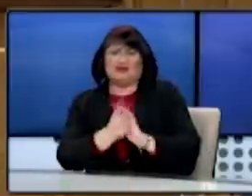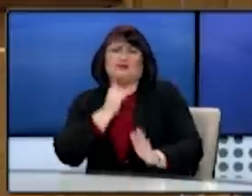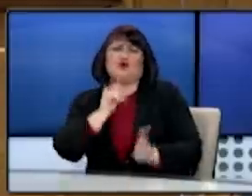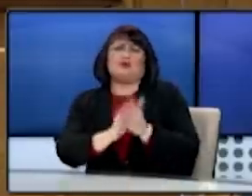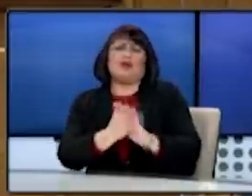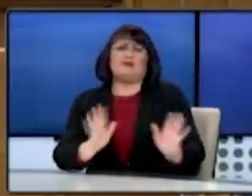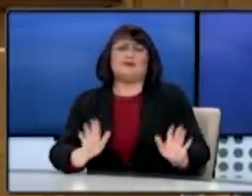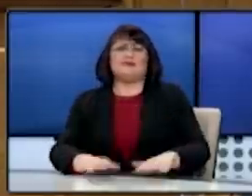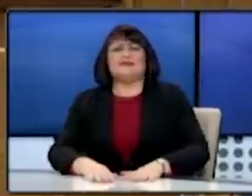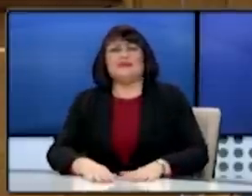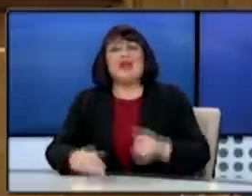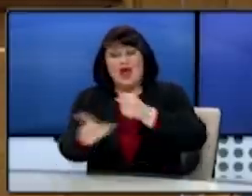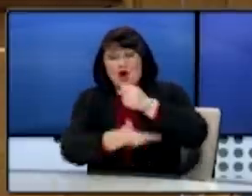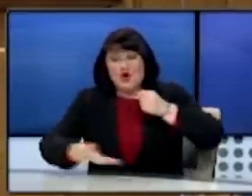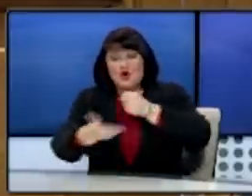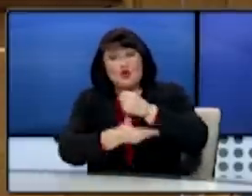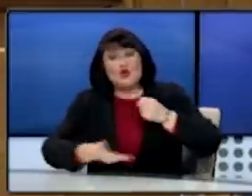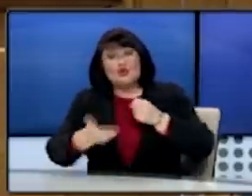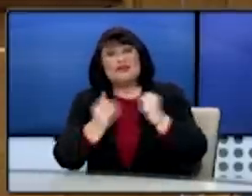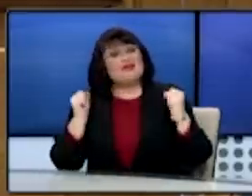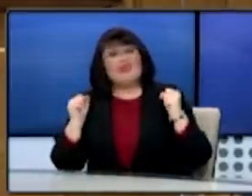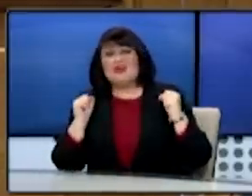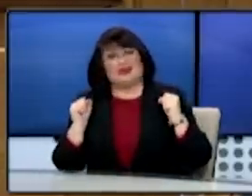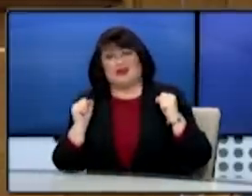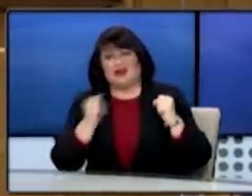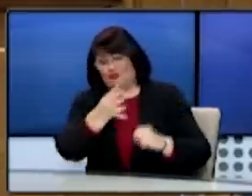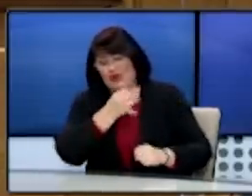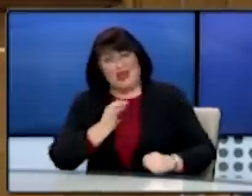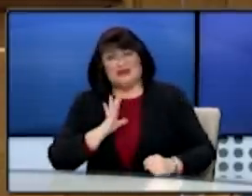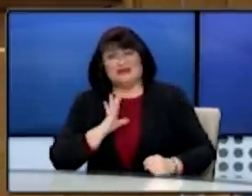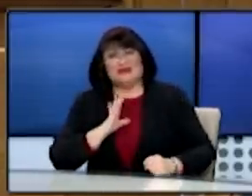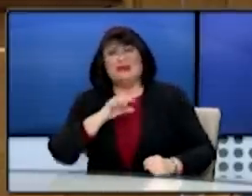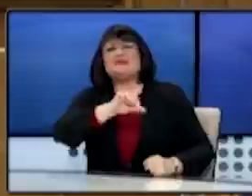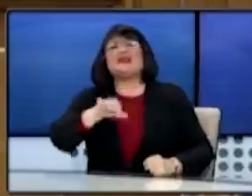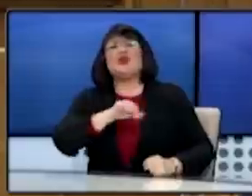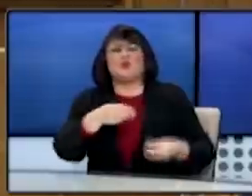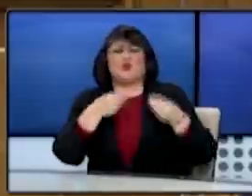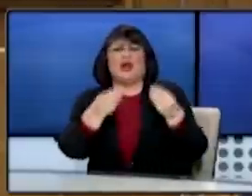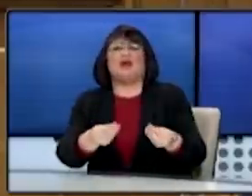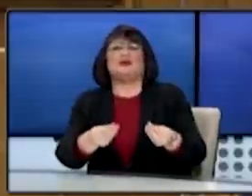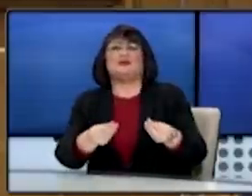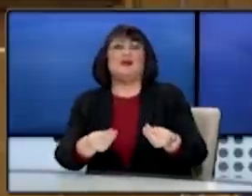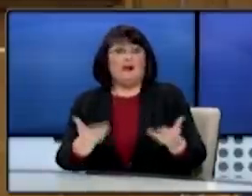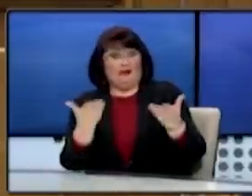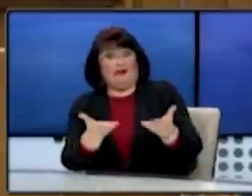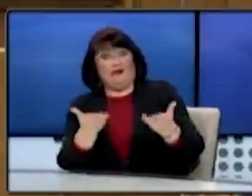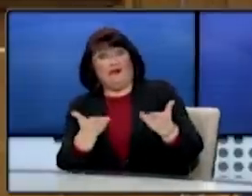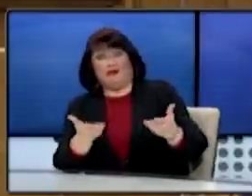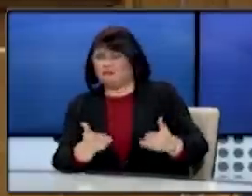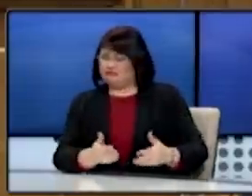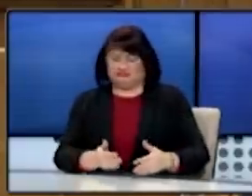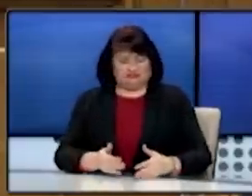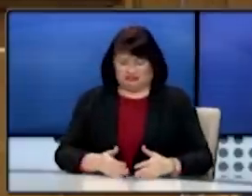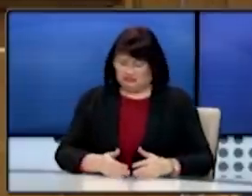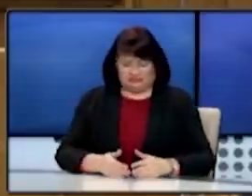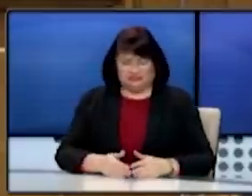για τους δύο παλαιστές αγρότες αντέχει η οικονομία με όσα μας λέτε. Τους δίνετε ψίχουλα και τα διαφημίζετε για καρβέλια, όταν